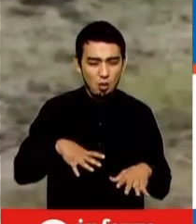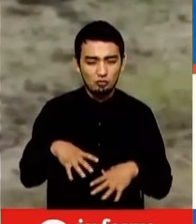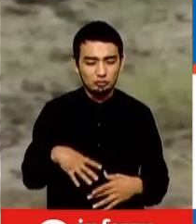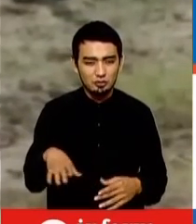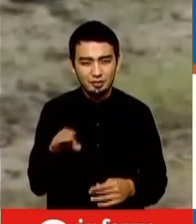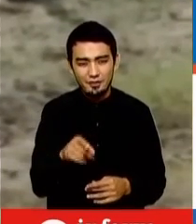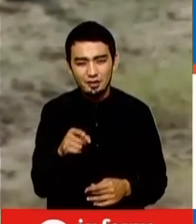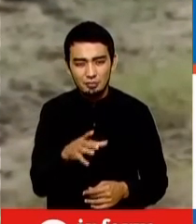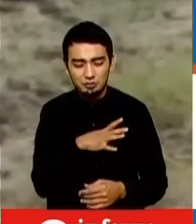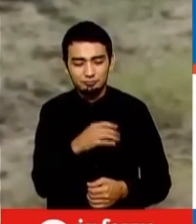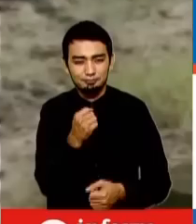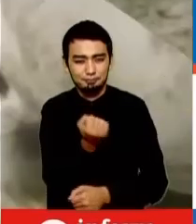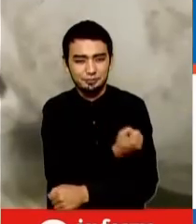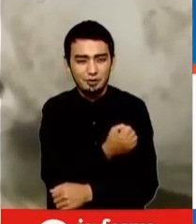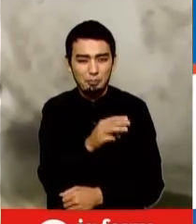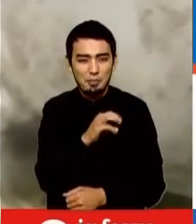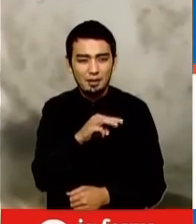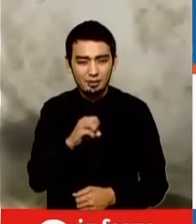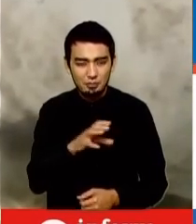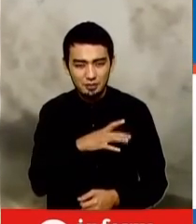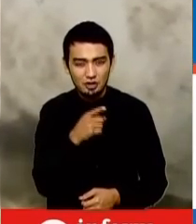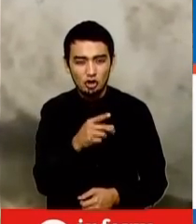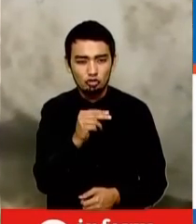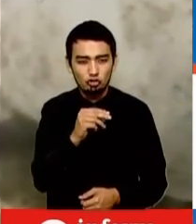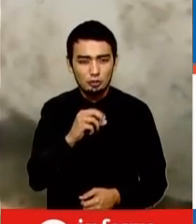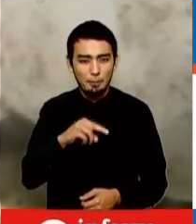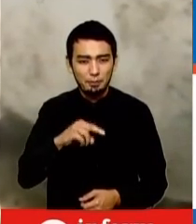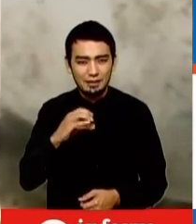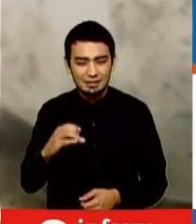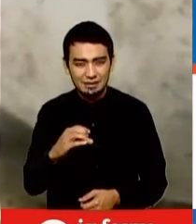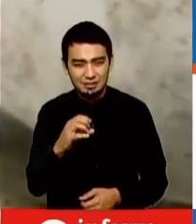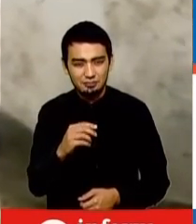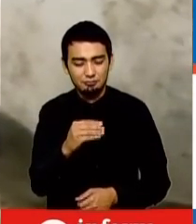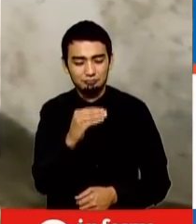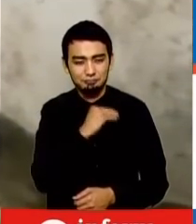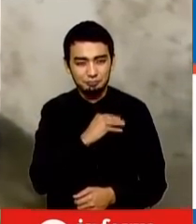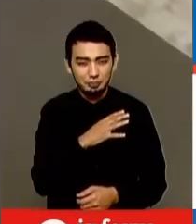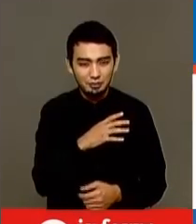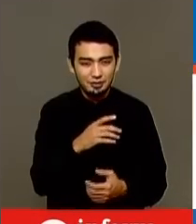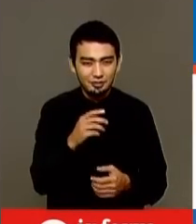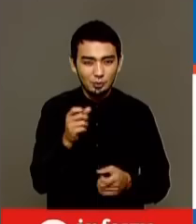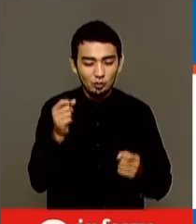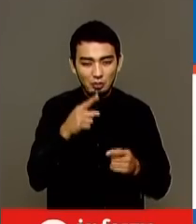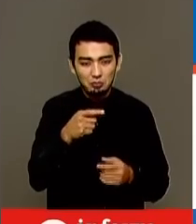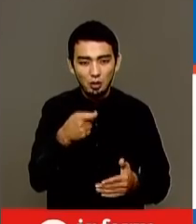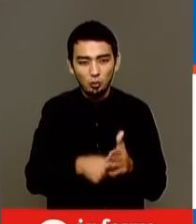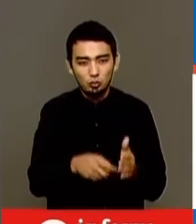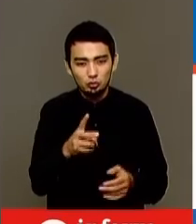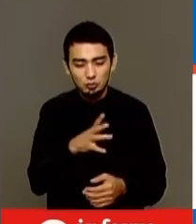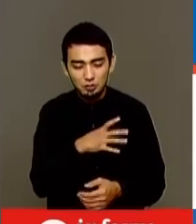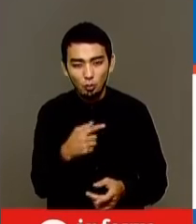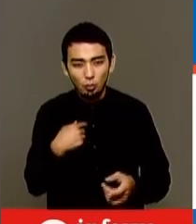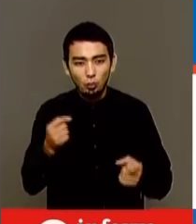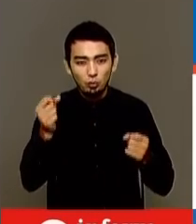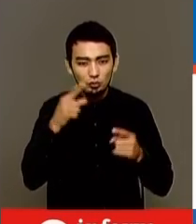Все они имели метки, а на одном животном даже был GPS-трекер, но он оказался отключенным. В ходе оперативно-розыскных мероприятий